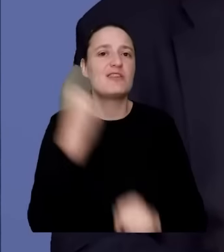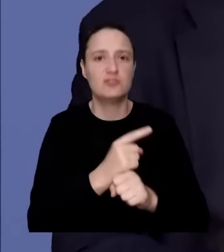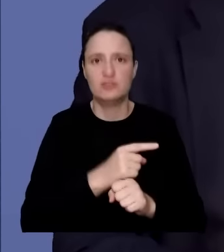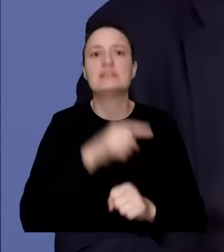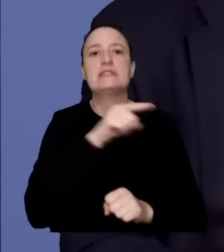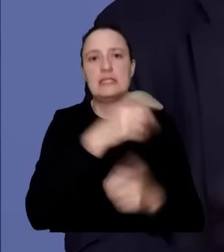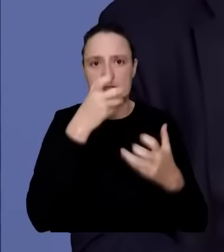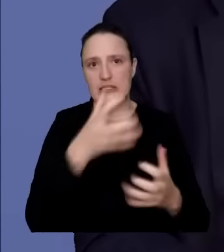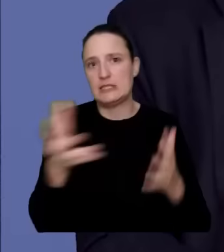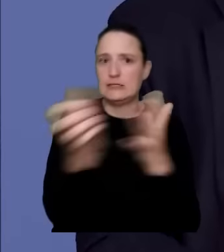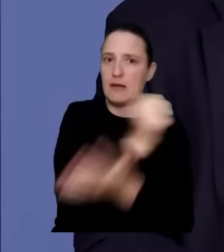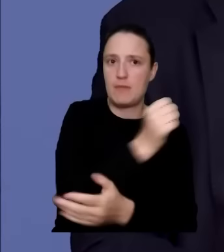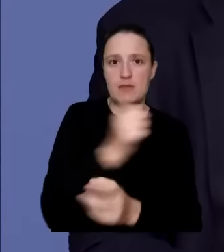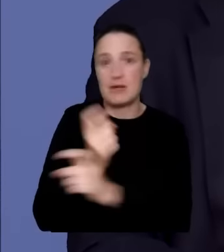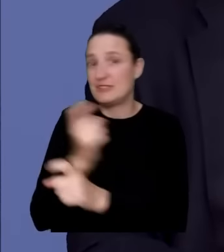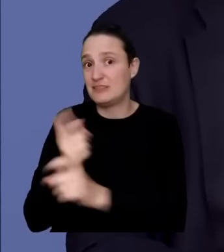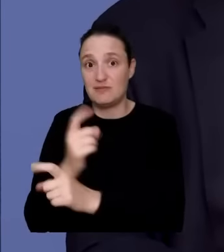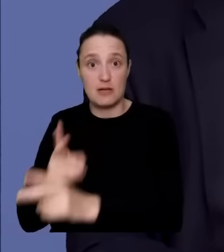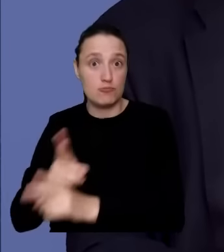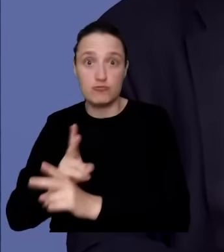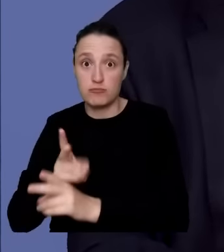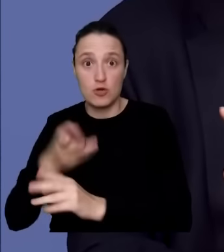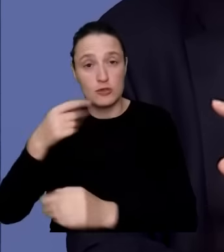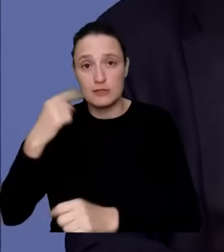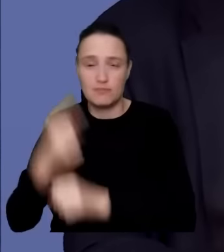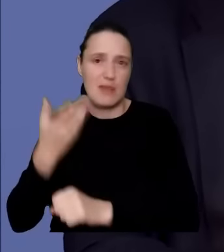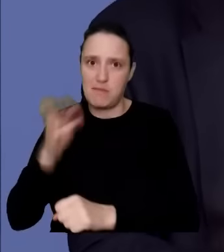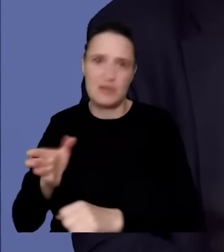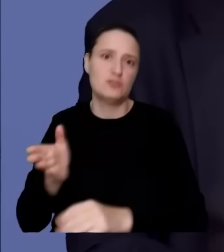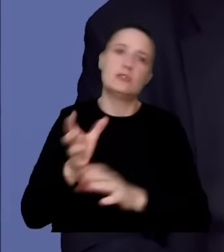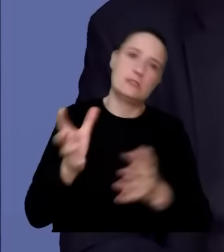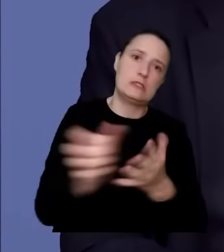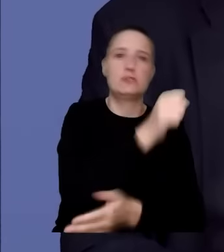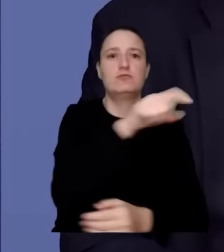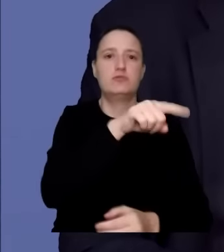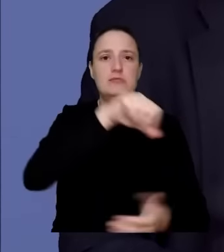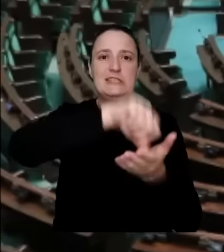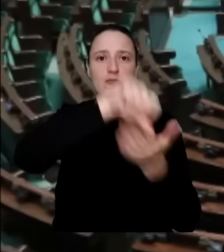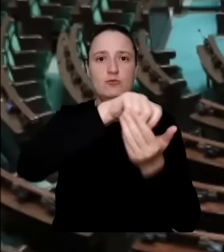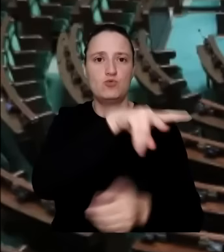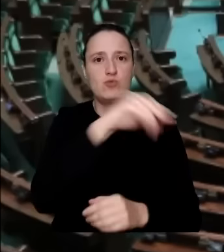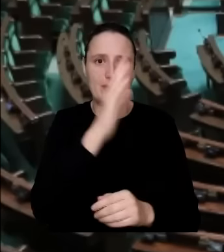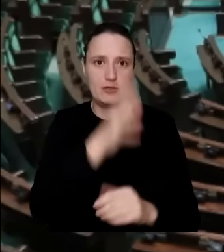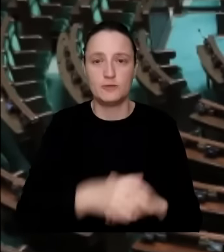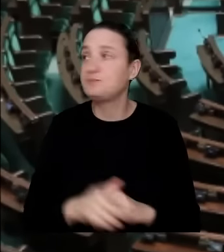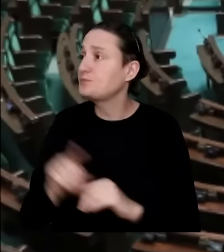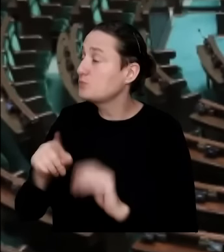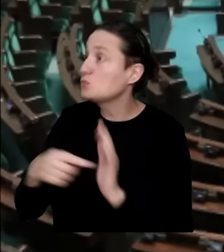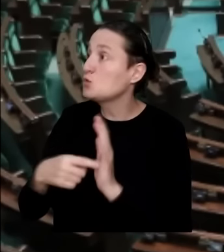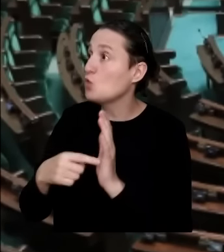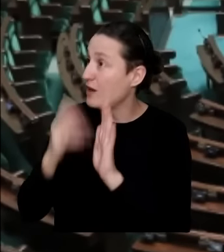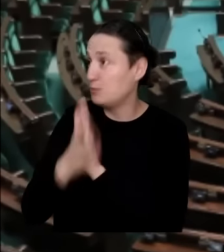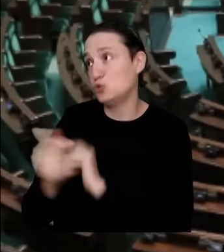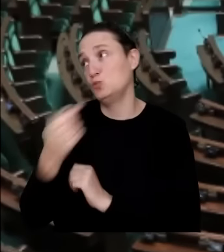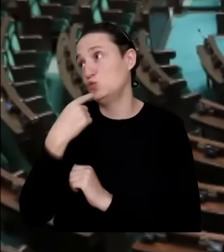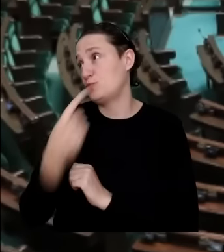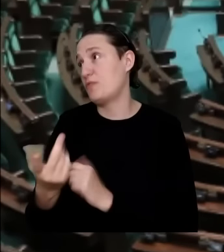które natomiast panie pole powiedzie trzeba powiedzieć sobie wprost że kiedy Państwo